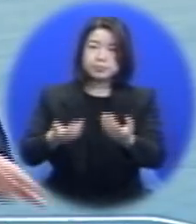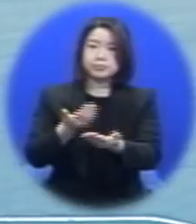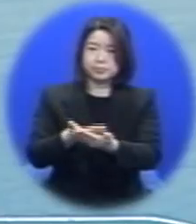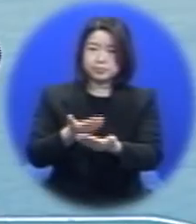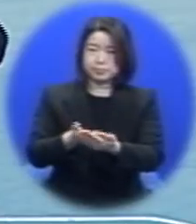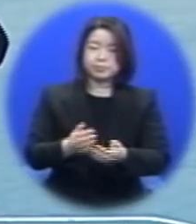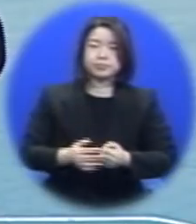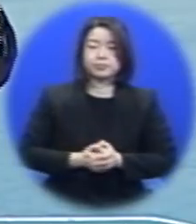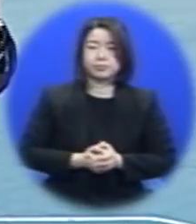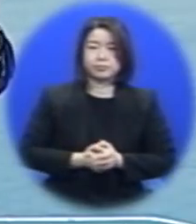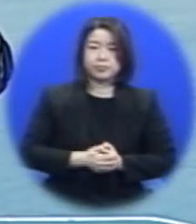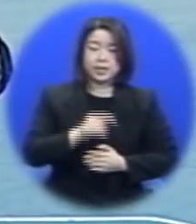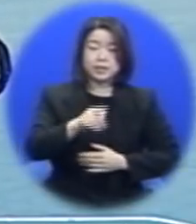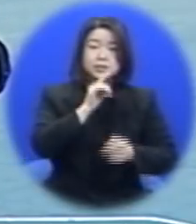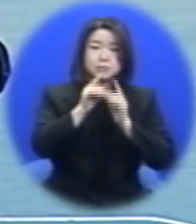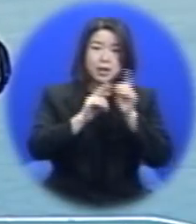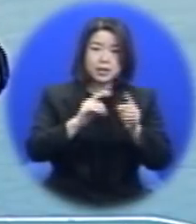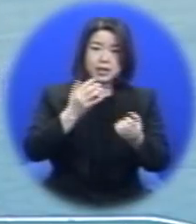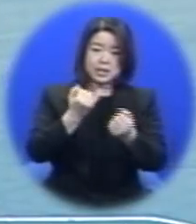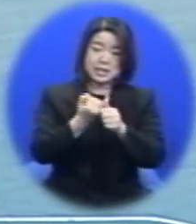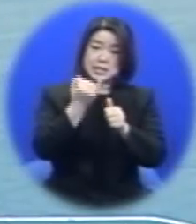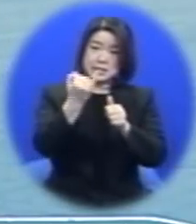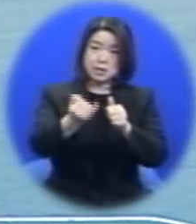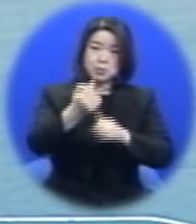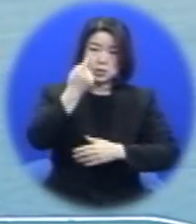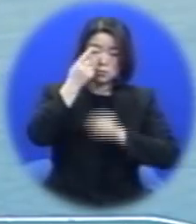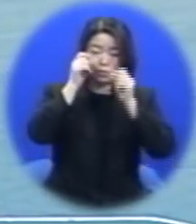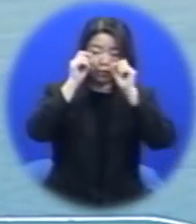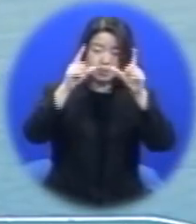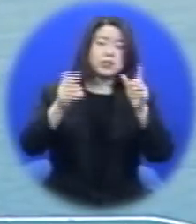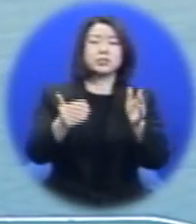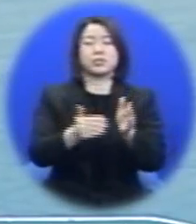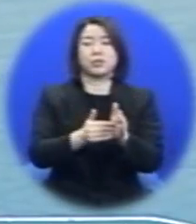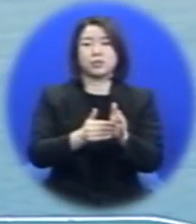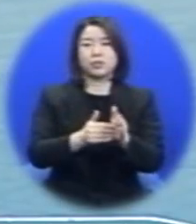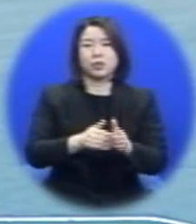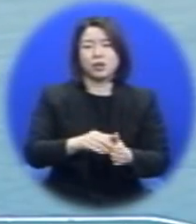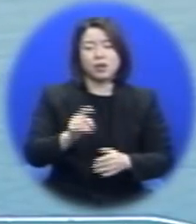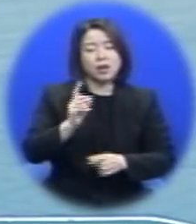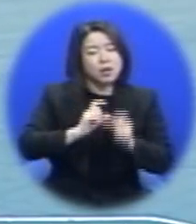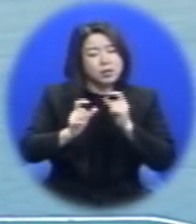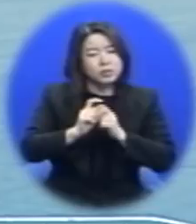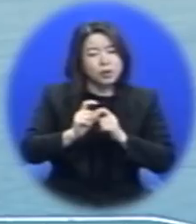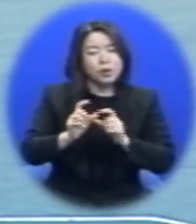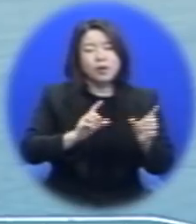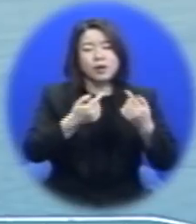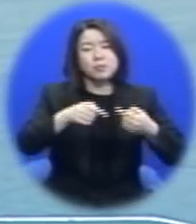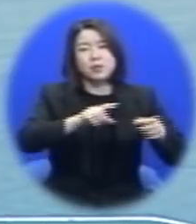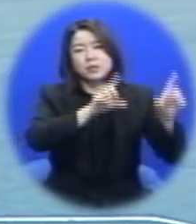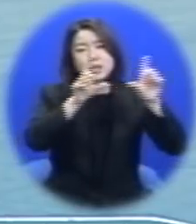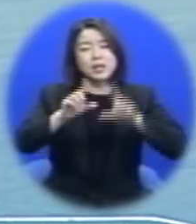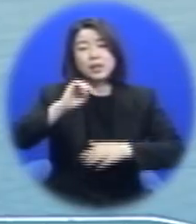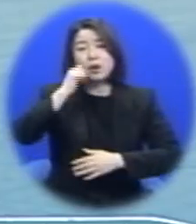그 말에 사모님의 눈이 뜨였어요. 도무지 더 못 살 거라고 생각했습니다.